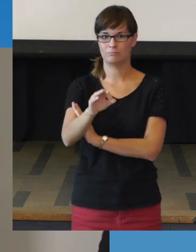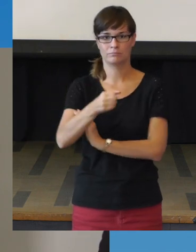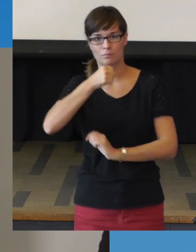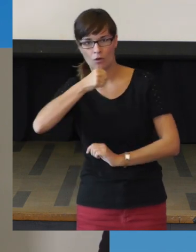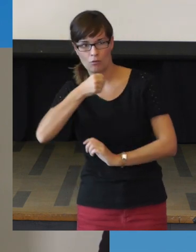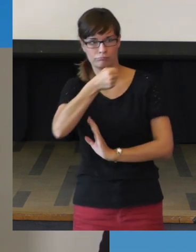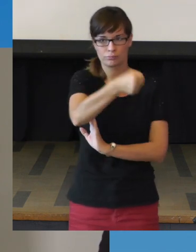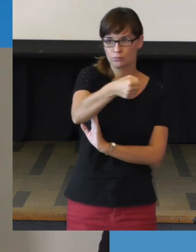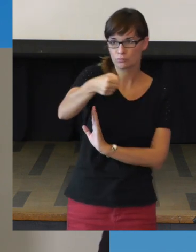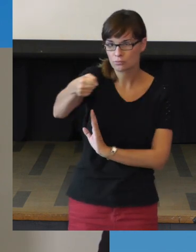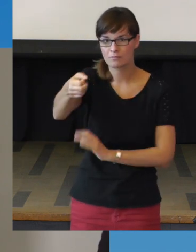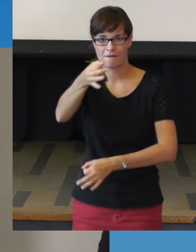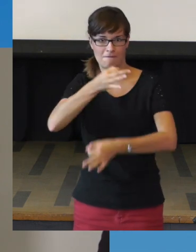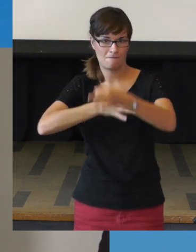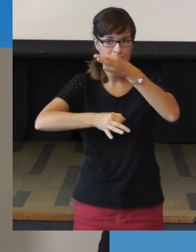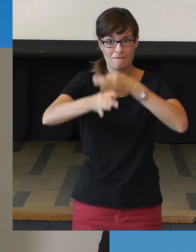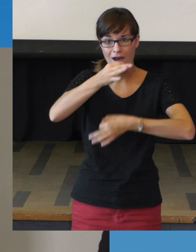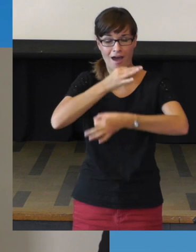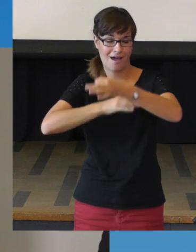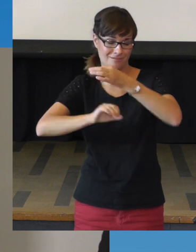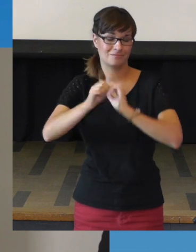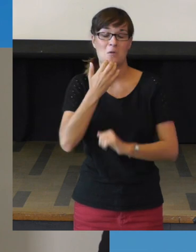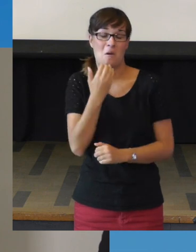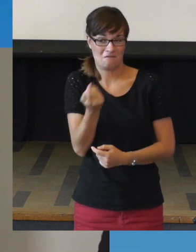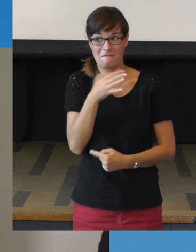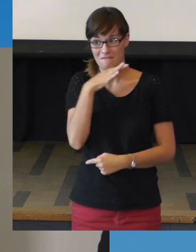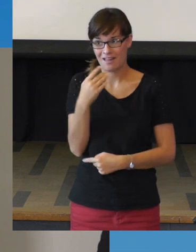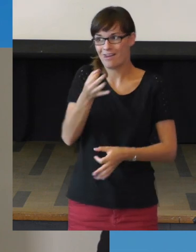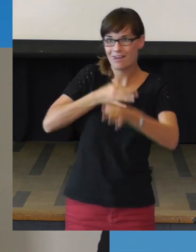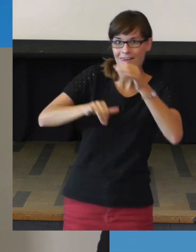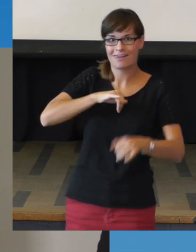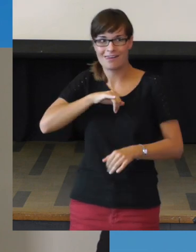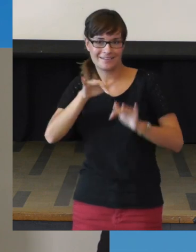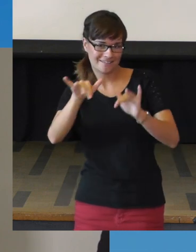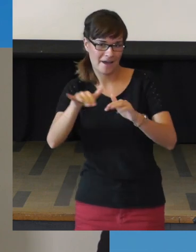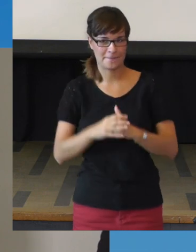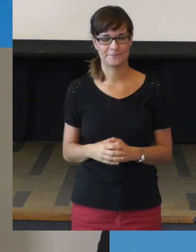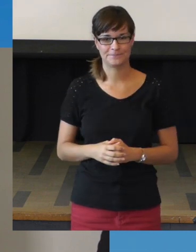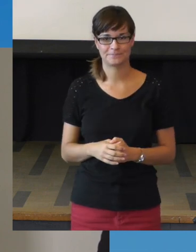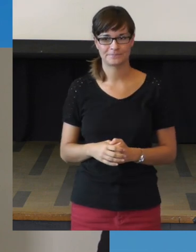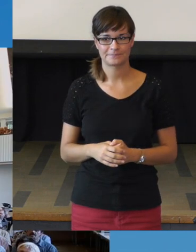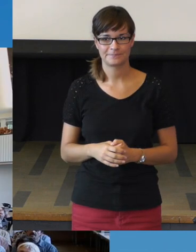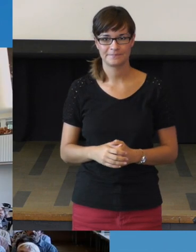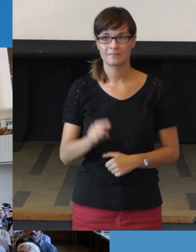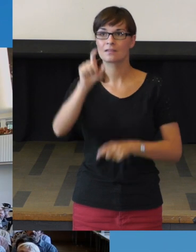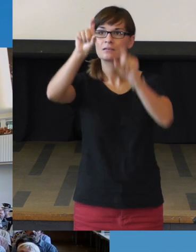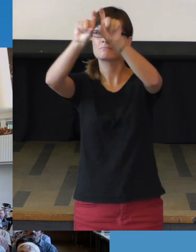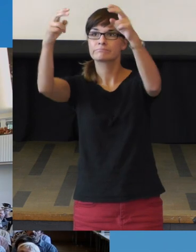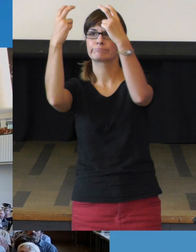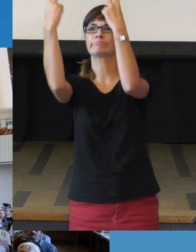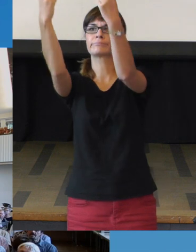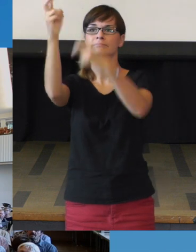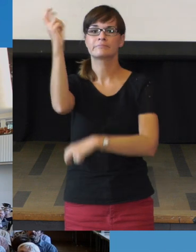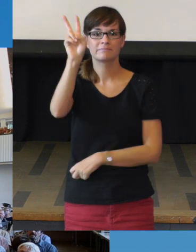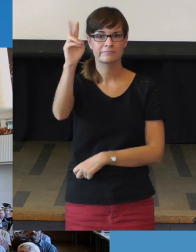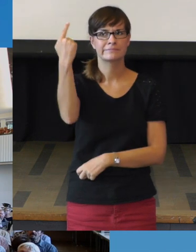runter und hoffe auf viele gute Fragen. Die Gäste auf der Empore sollten dann